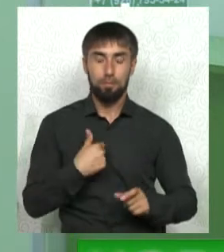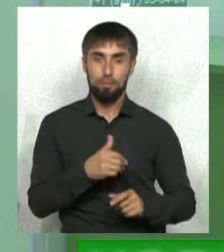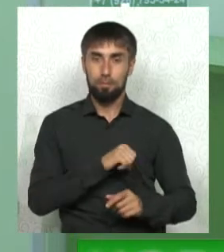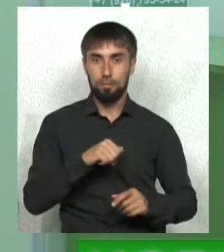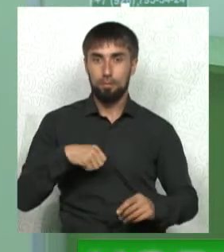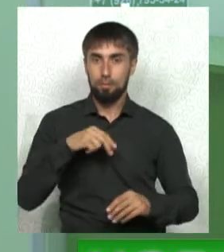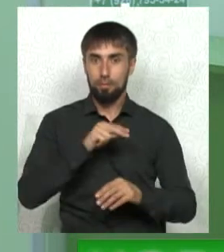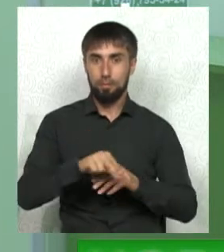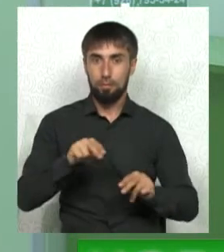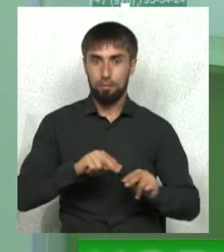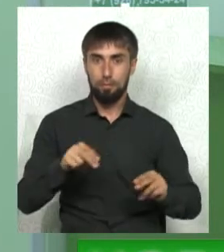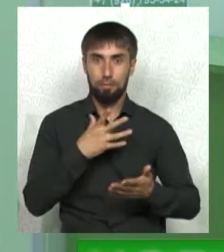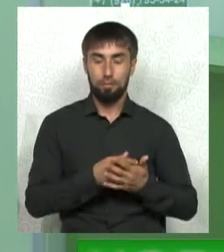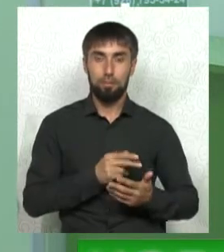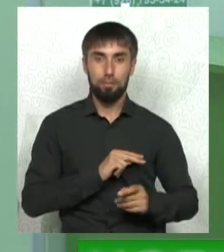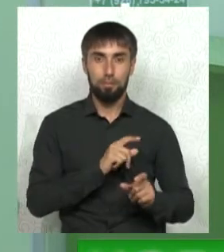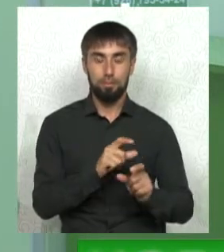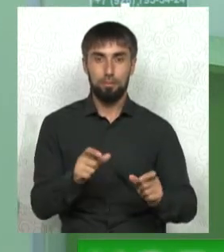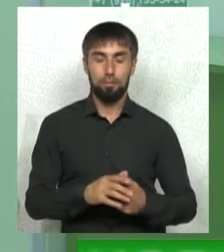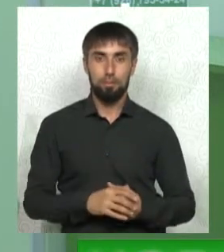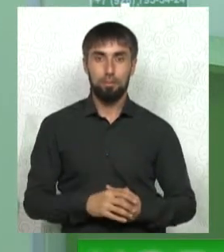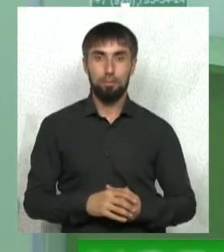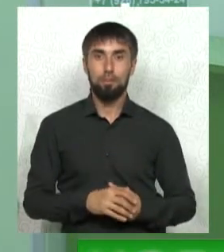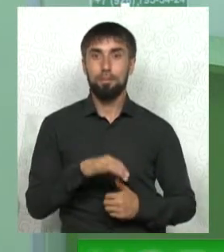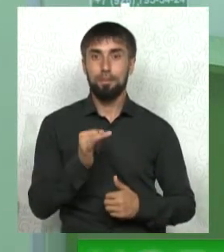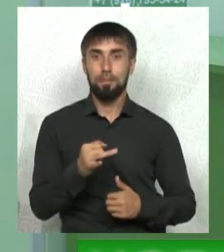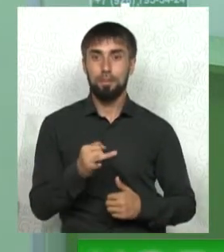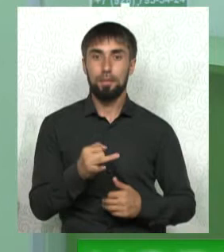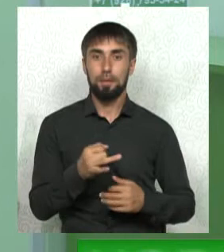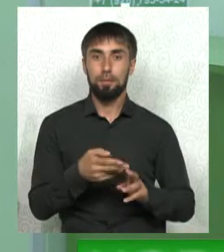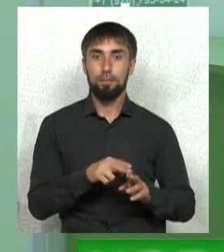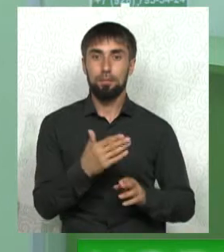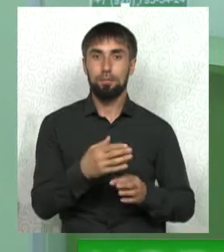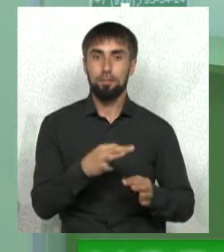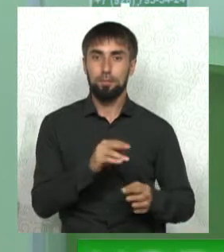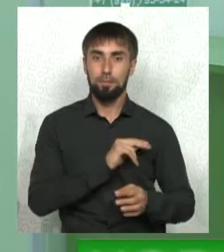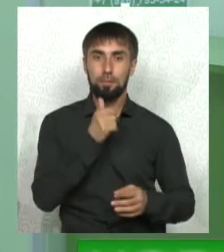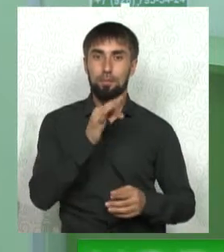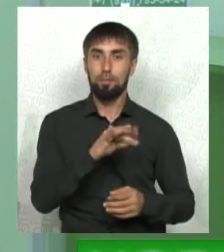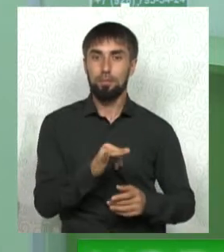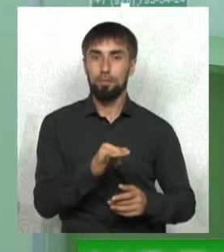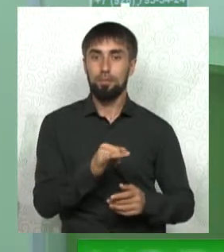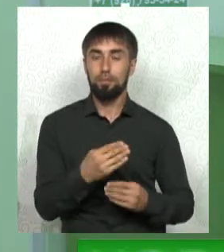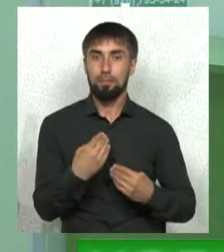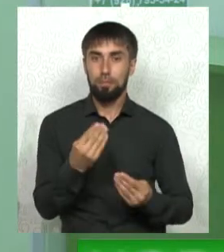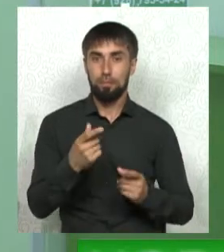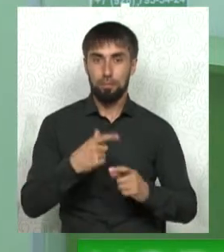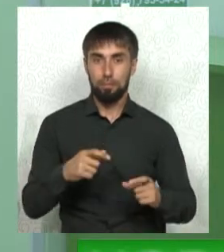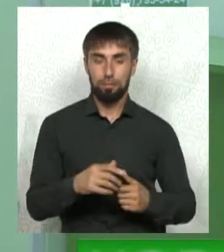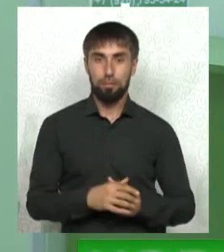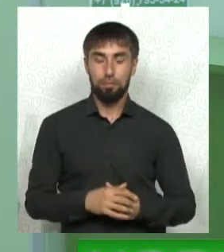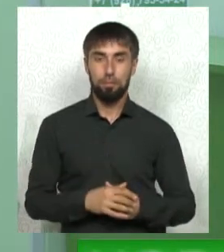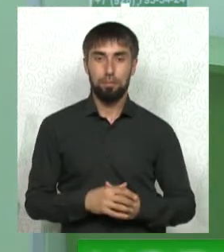обучаем свой персонал. И допускаем их к работе только тогда, если они сдают экзамен.